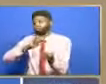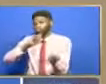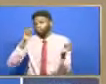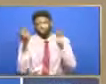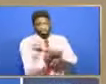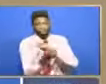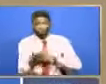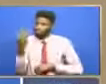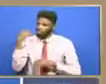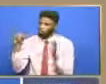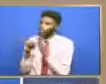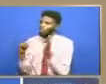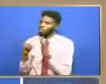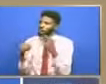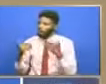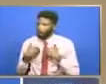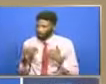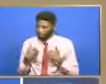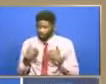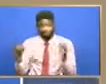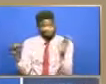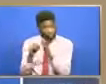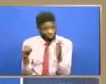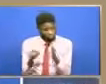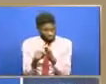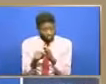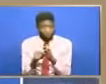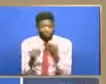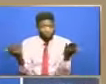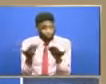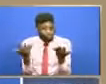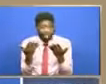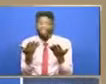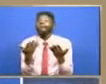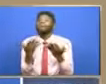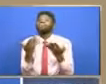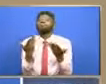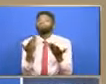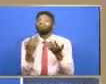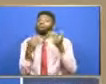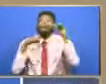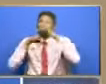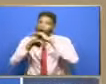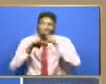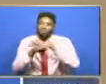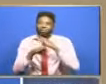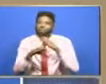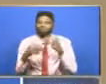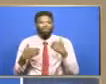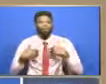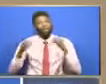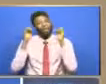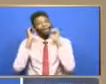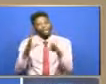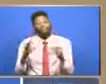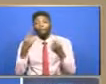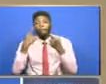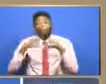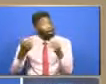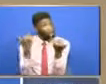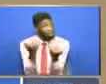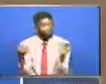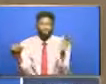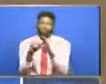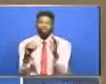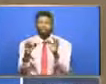shida, ilikuwa mali ambayo ilikuwa inaccessible kwa lugha ya kimombo, lakini sasa hakuna shida